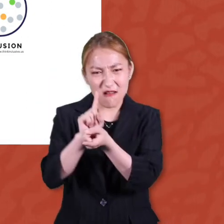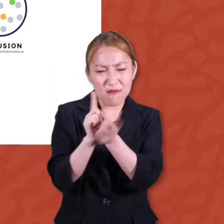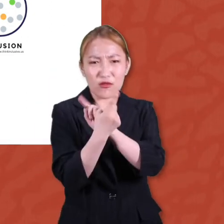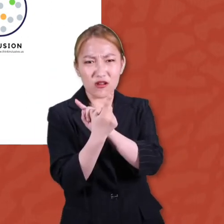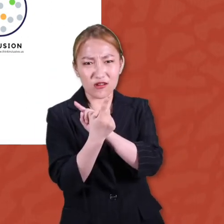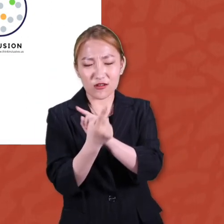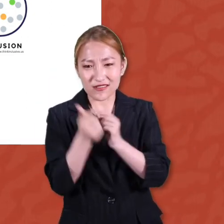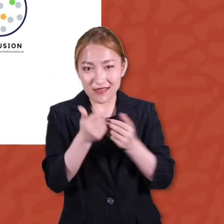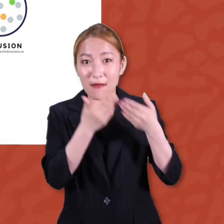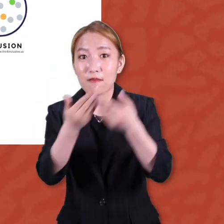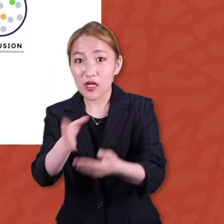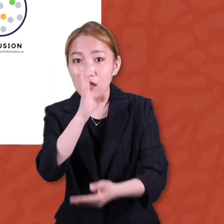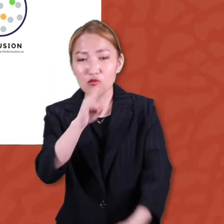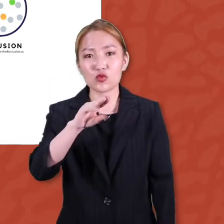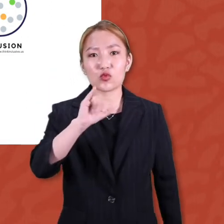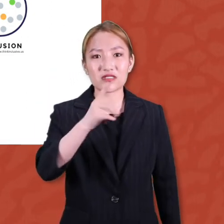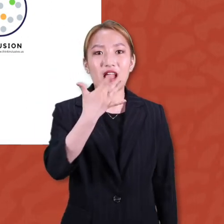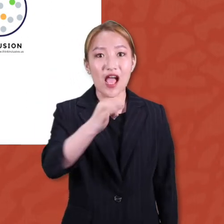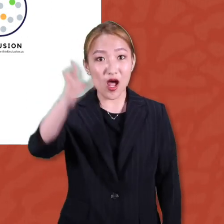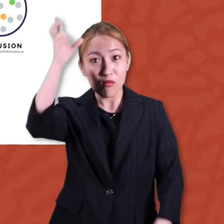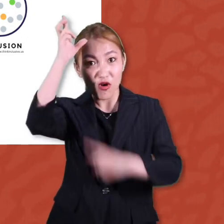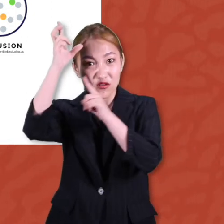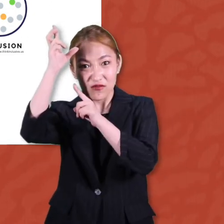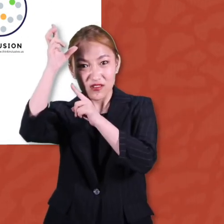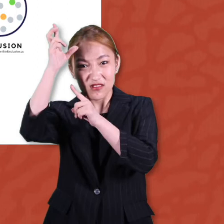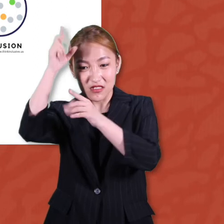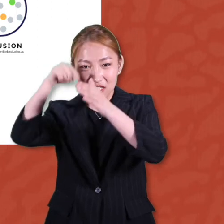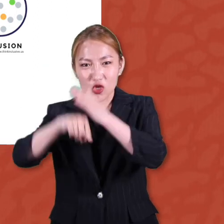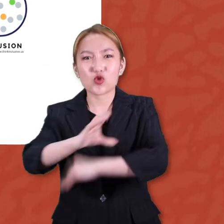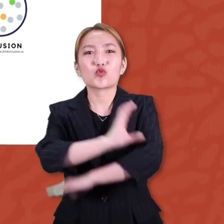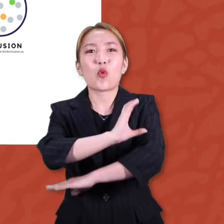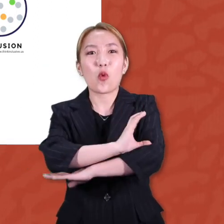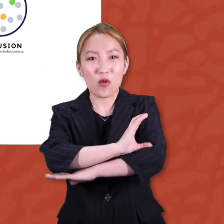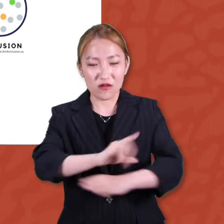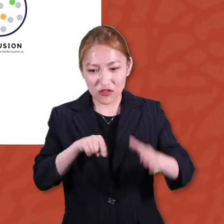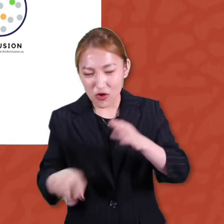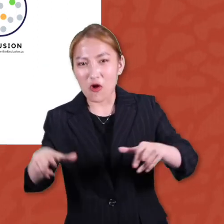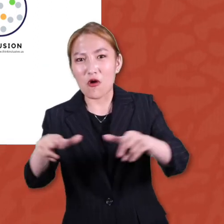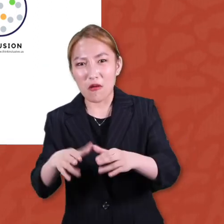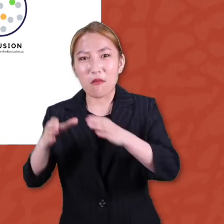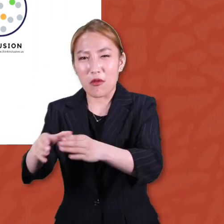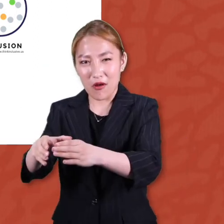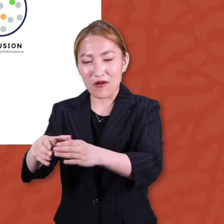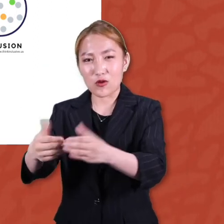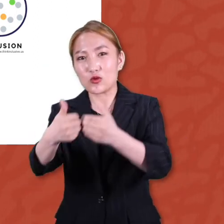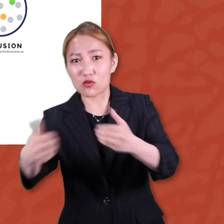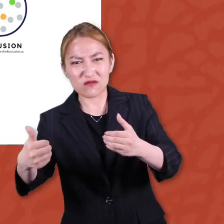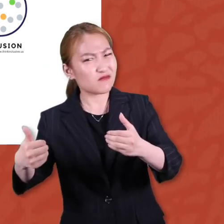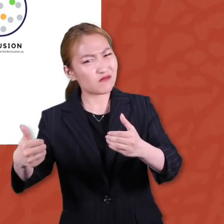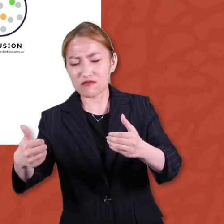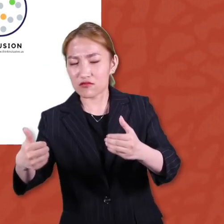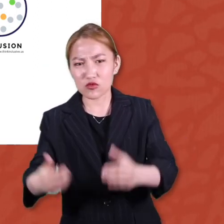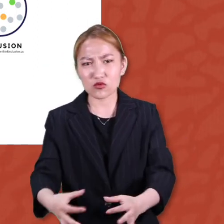тулд тусгай боловсролыг интеграцчлах, үзэл баримтлалаас хүртээмжтэй болох үзэл баримтлалд